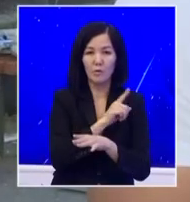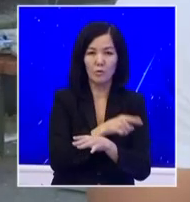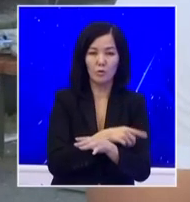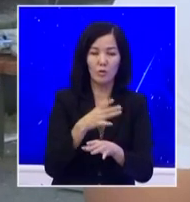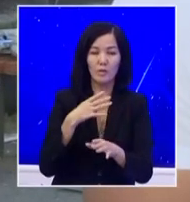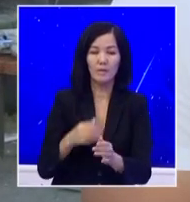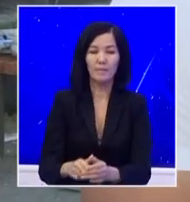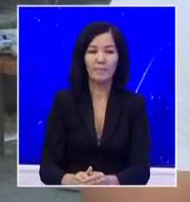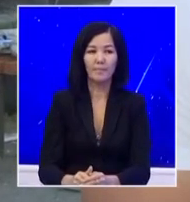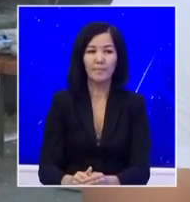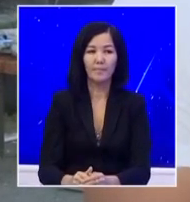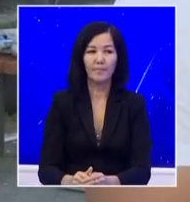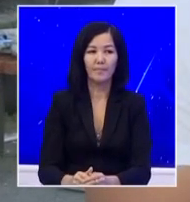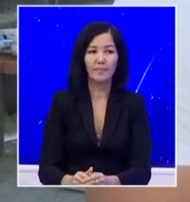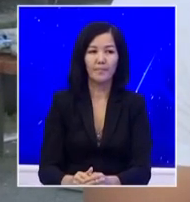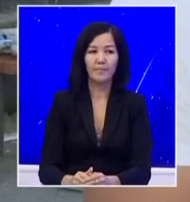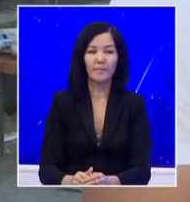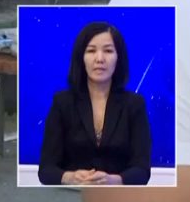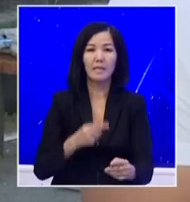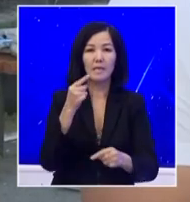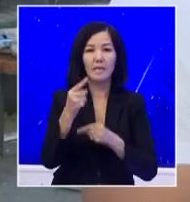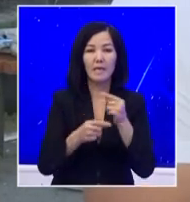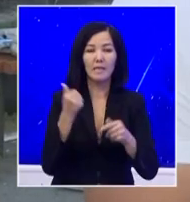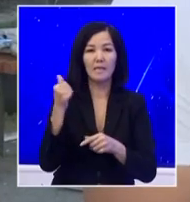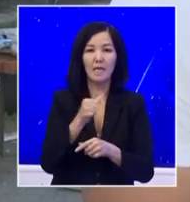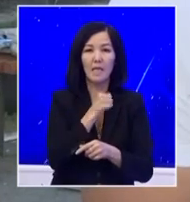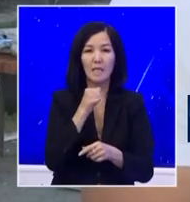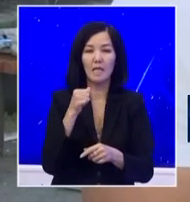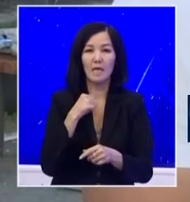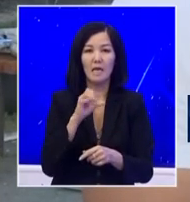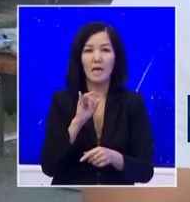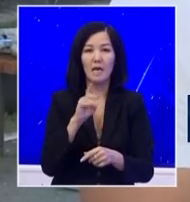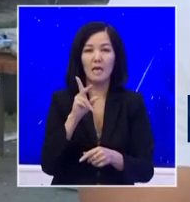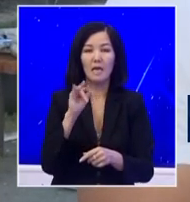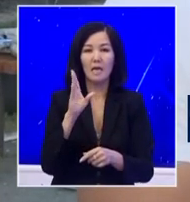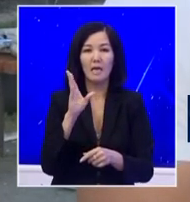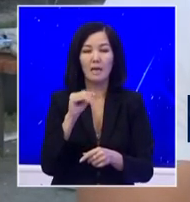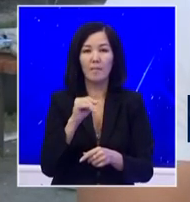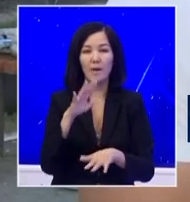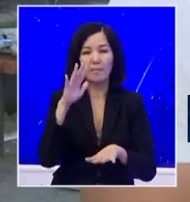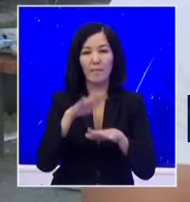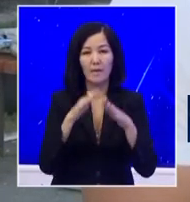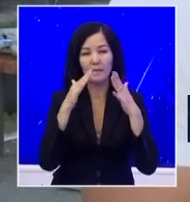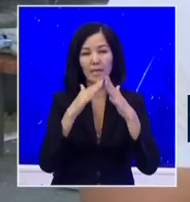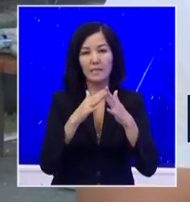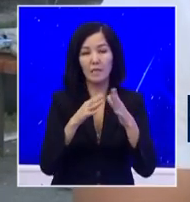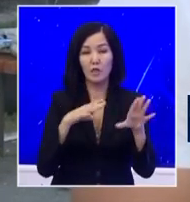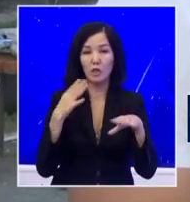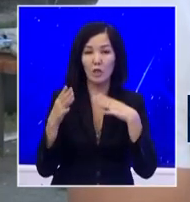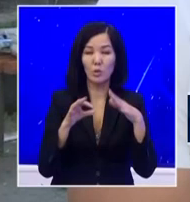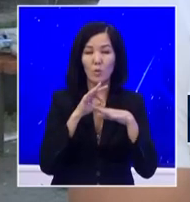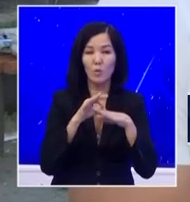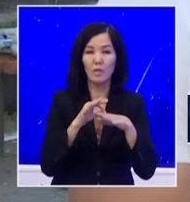Члены национальной сборной приступили к тренировке. Келесі айда Талғардағы Айба базасында ұлттық құраманың оқу жаттығуы өтеді. Жаттығу жұмыстары